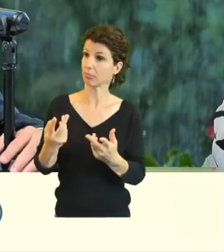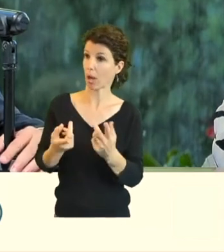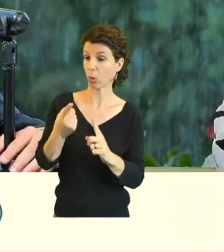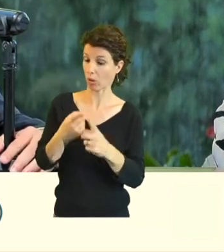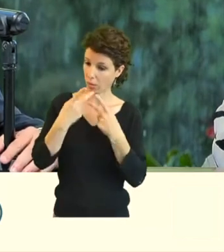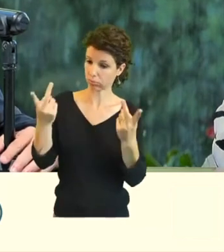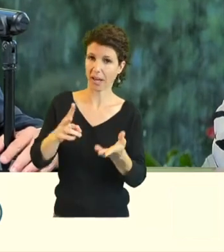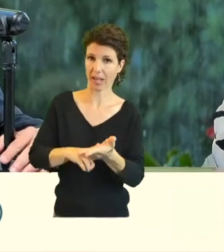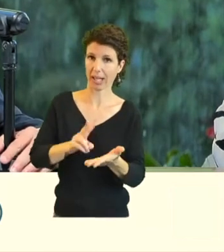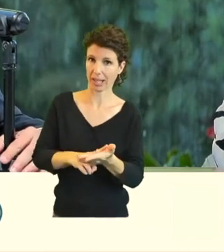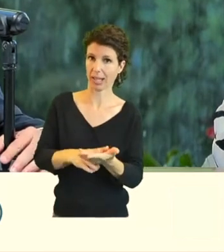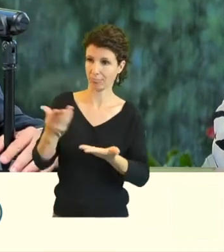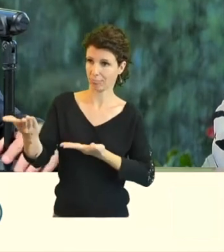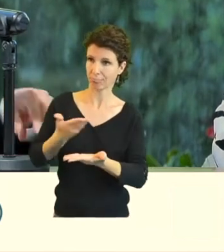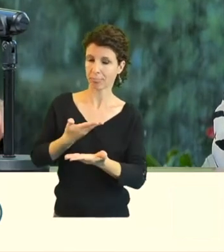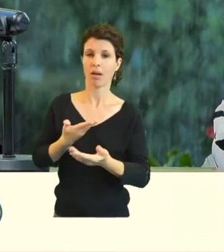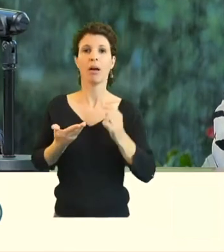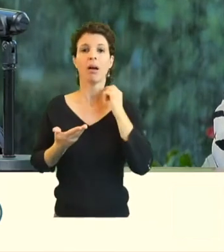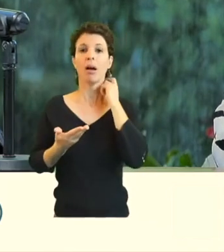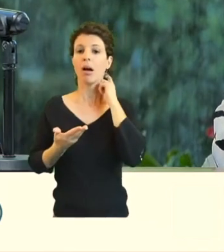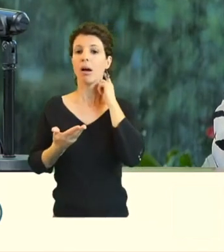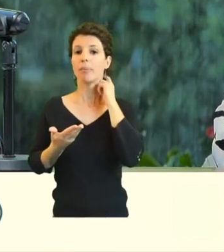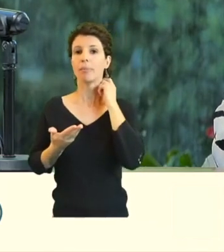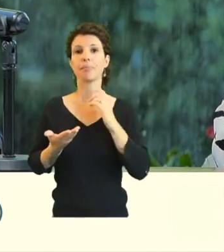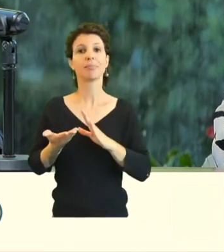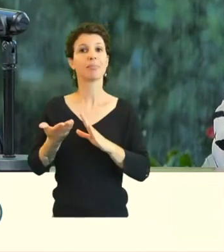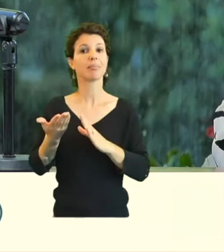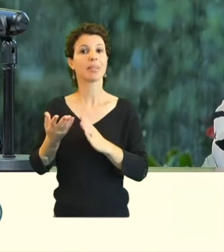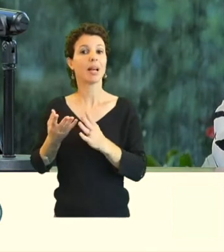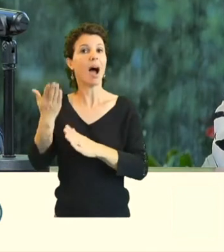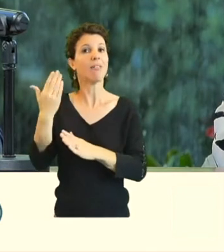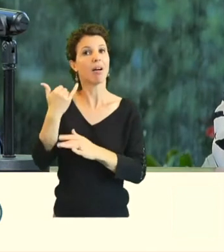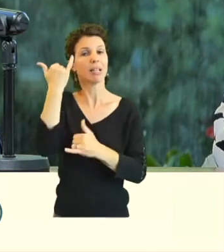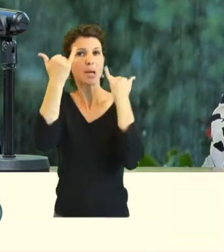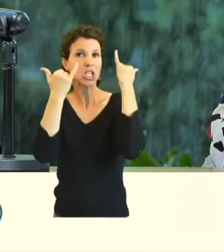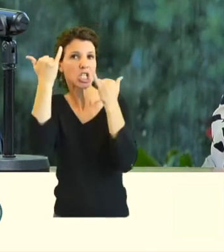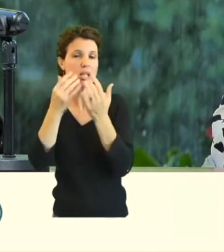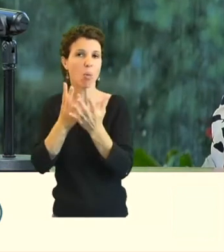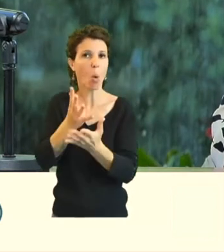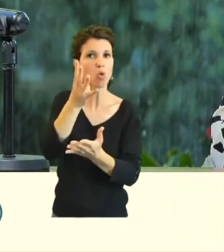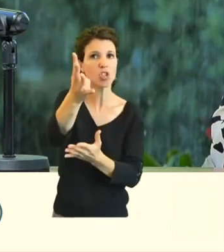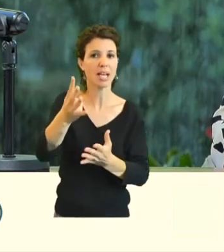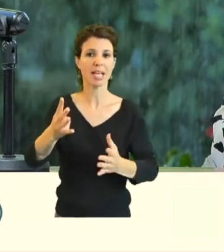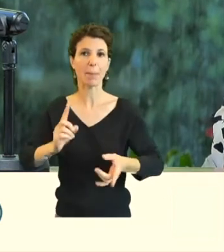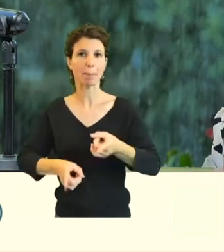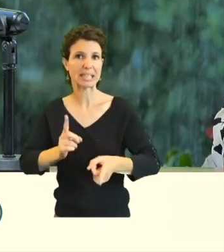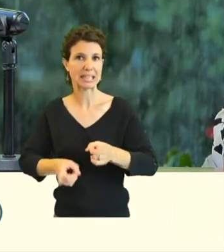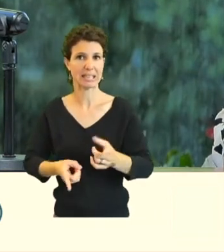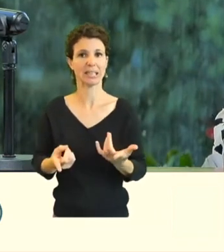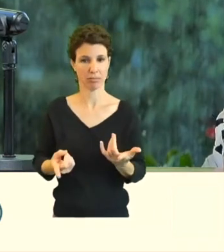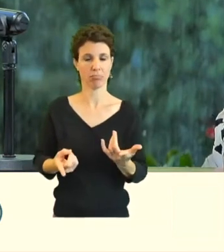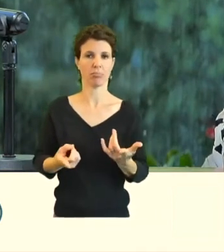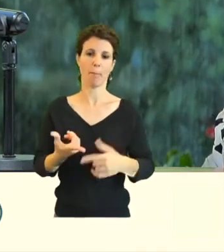vérités, que après avoir imaginé un projet de piscine dans une forme de partenariat public-privé, ce